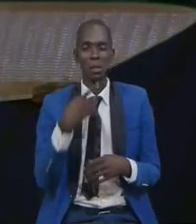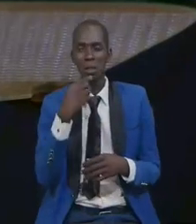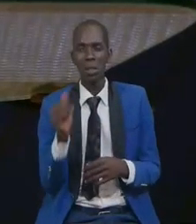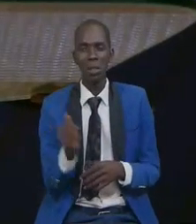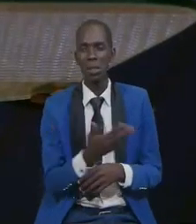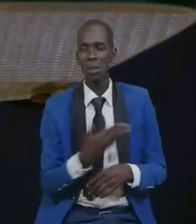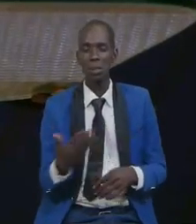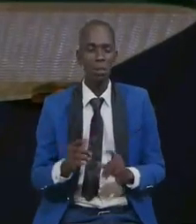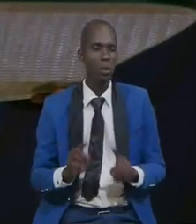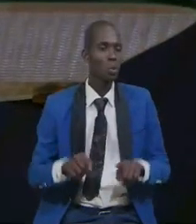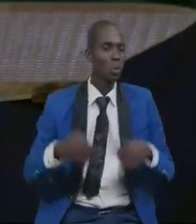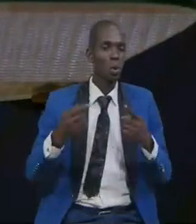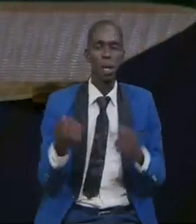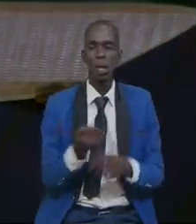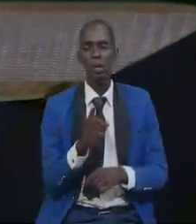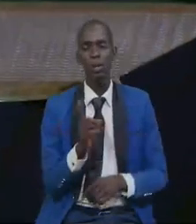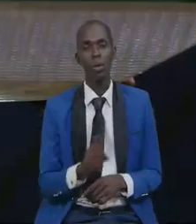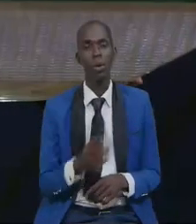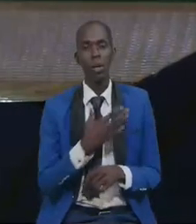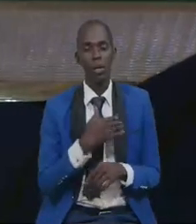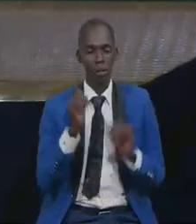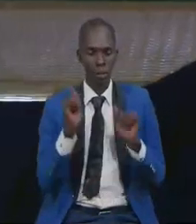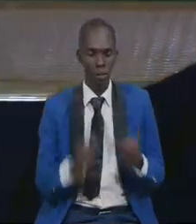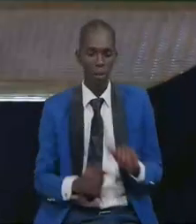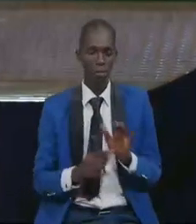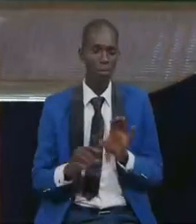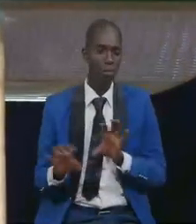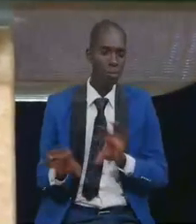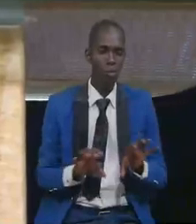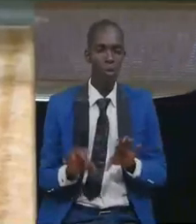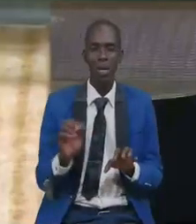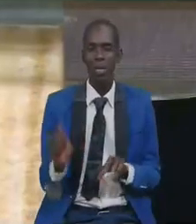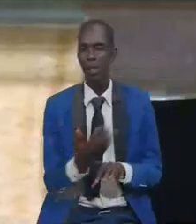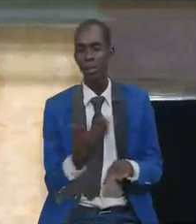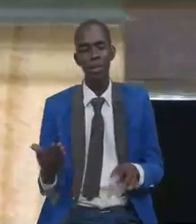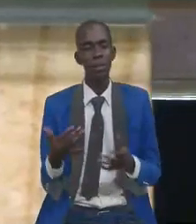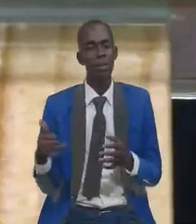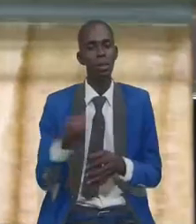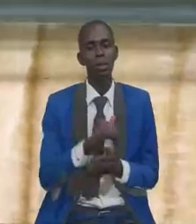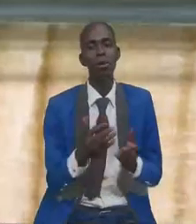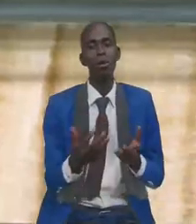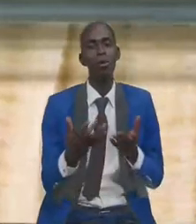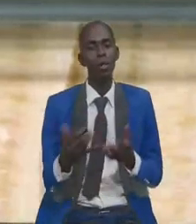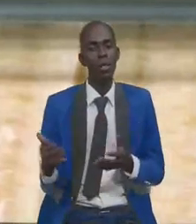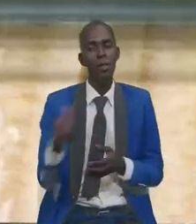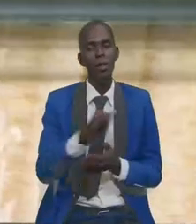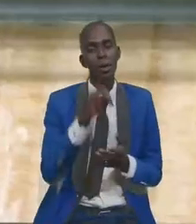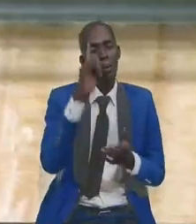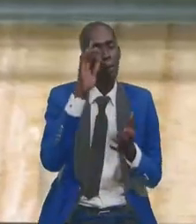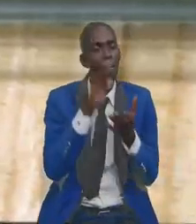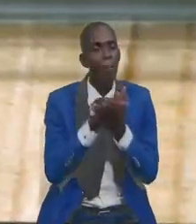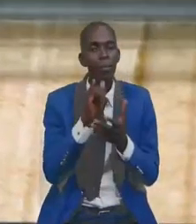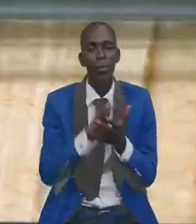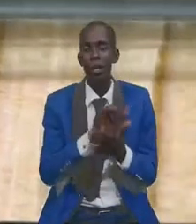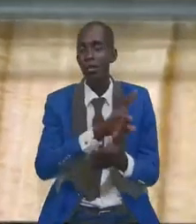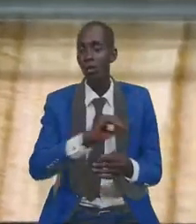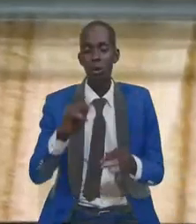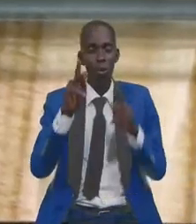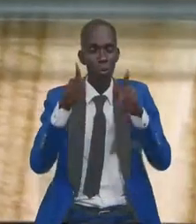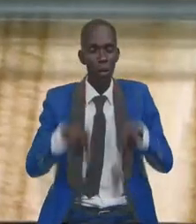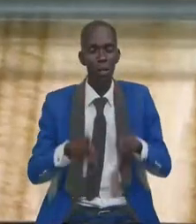veulent, ils peuvent dire ce qu'ils veulent, ils peuvent agir comme ils veulent, ils peuvent faire tout ce qu'ils veulent. Ils se croient impossibles d'être